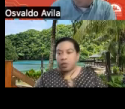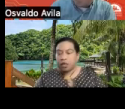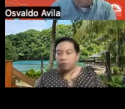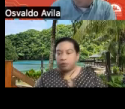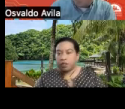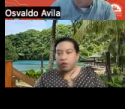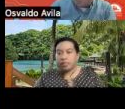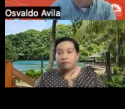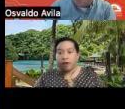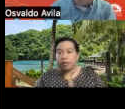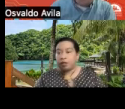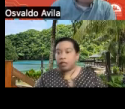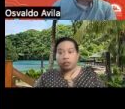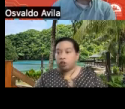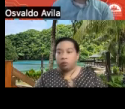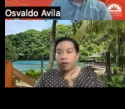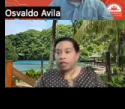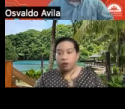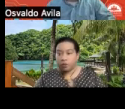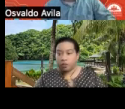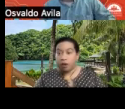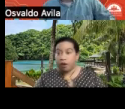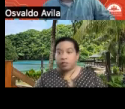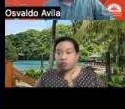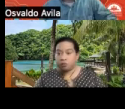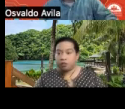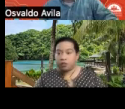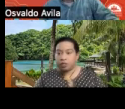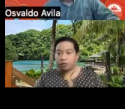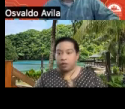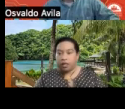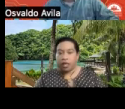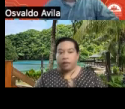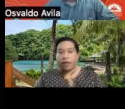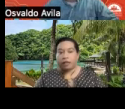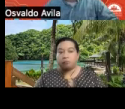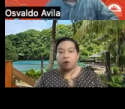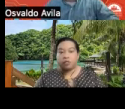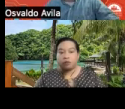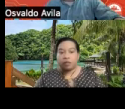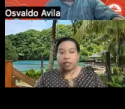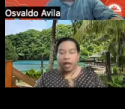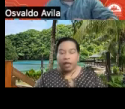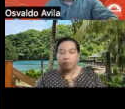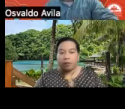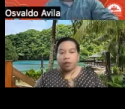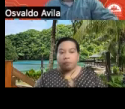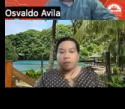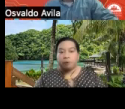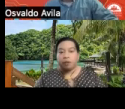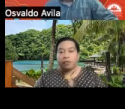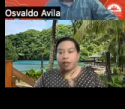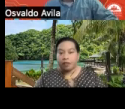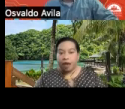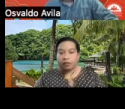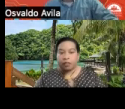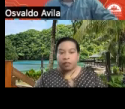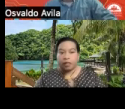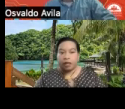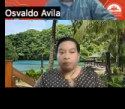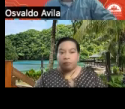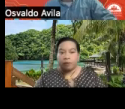Oftentimes we come to the US and find out that nobody knows about our situation. And that most of the time, معظم الأحيان نأتي إلى